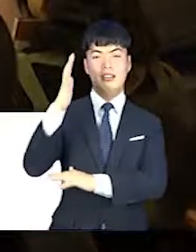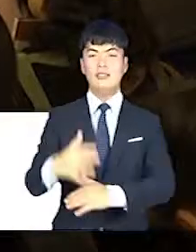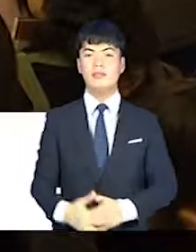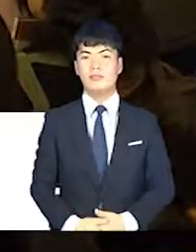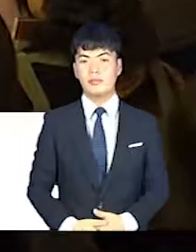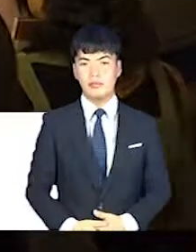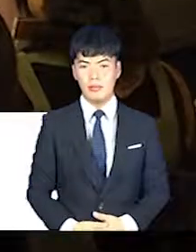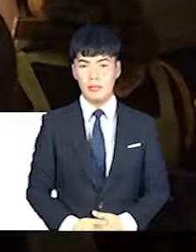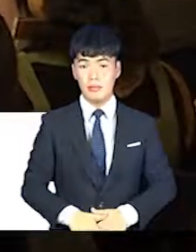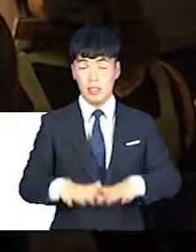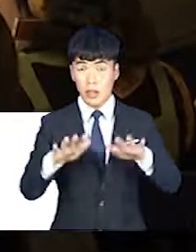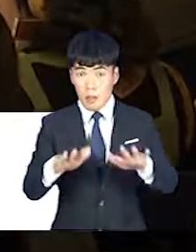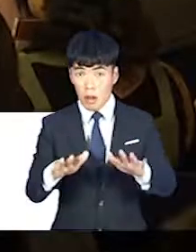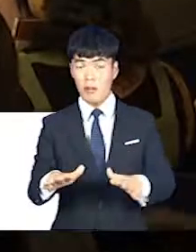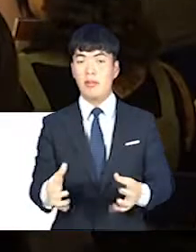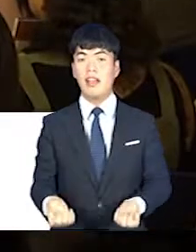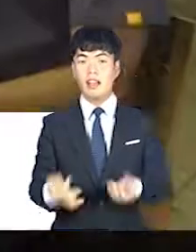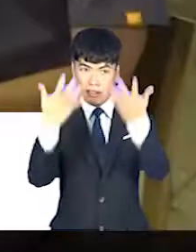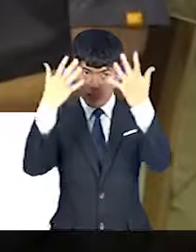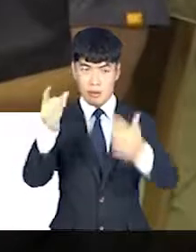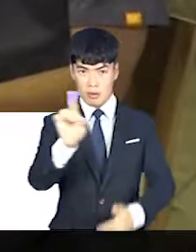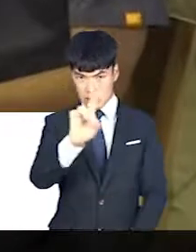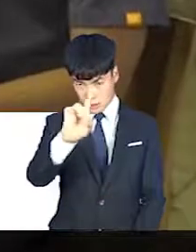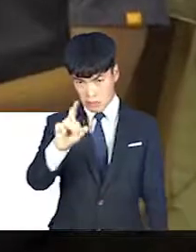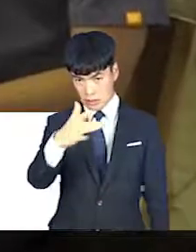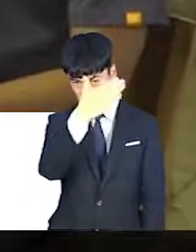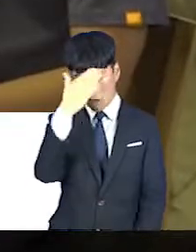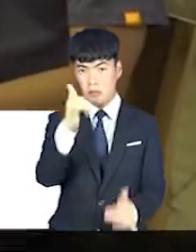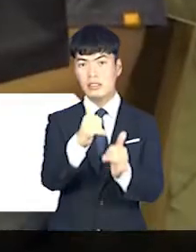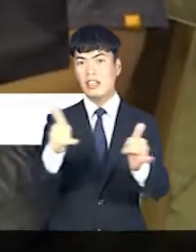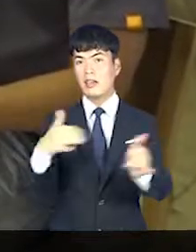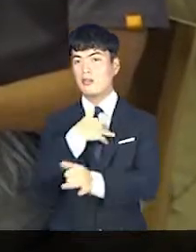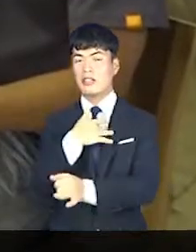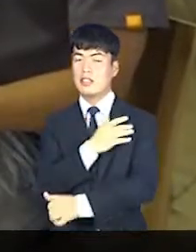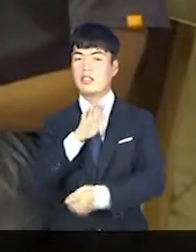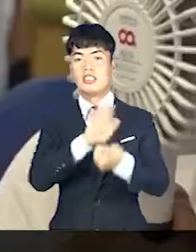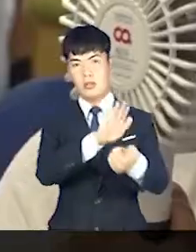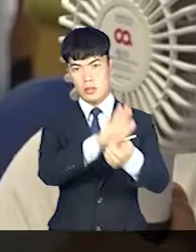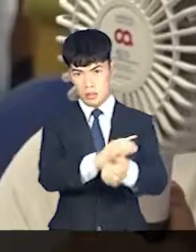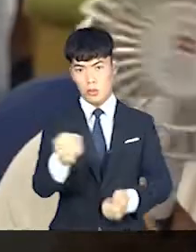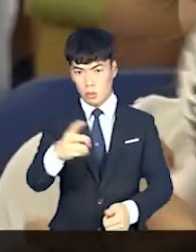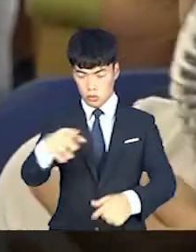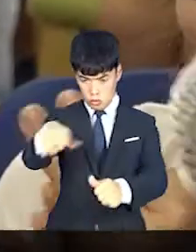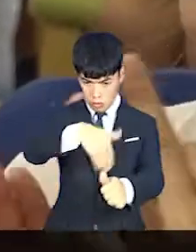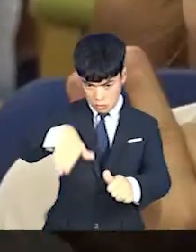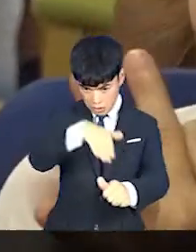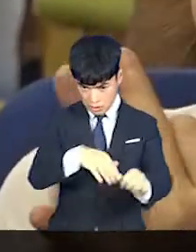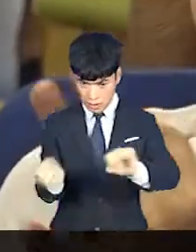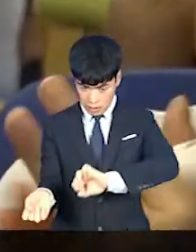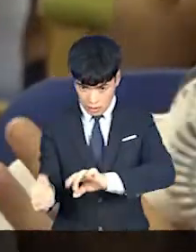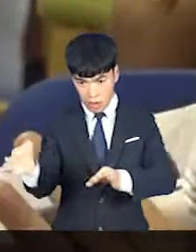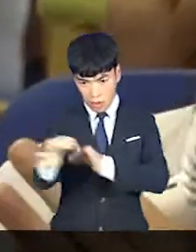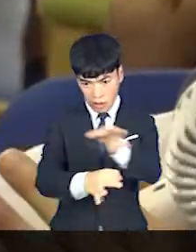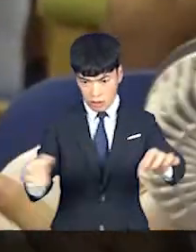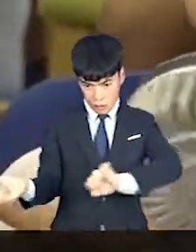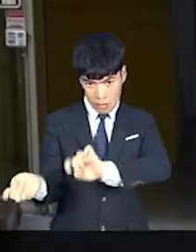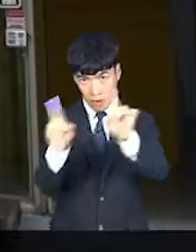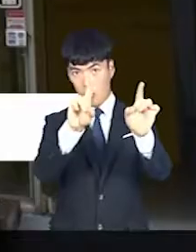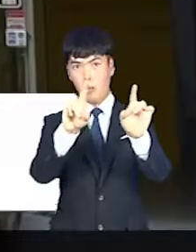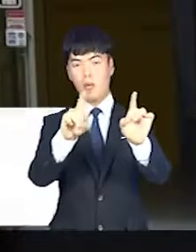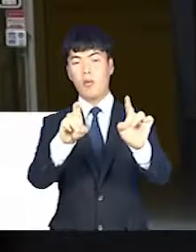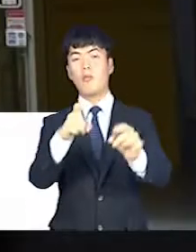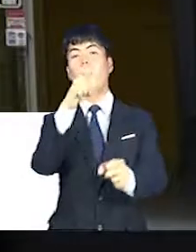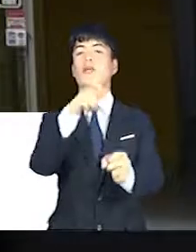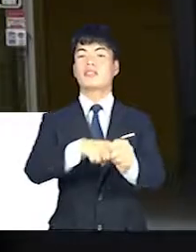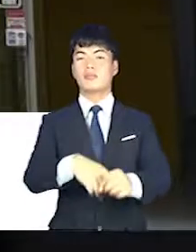페스티벌은 천안시에 도시재생 지역 내 청년 상인 의 창업과 육성 주변 상권 활성화를 도모하고자 기획돼 있습니다